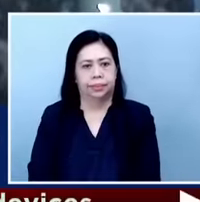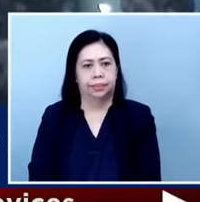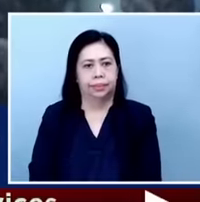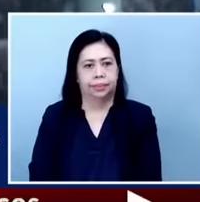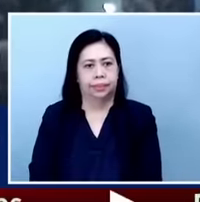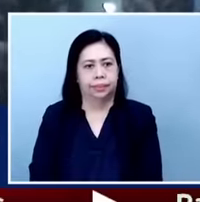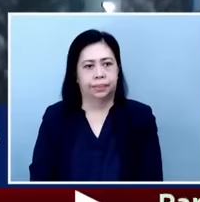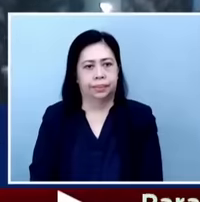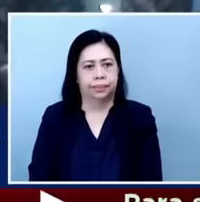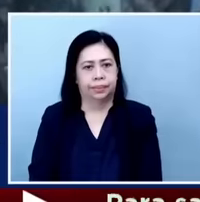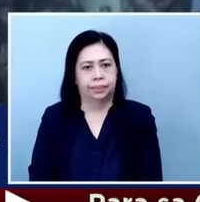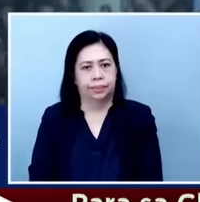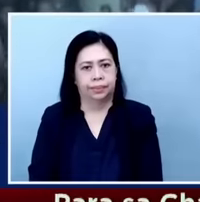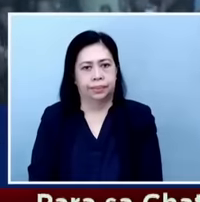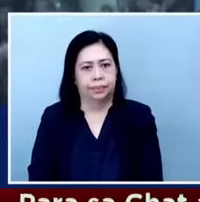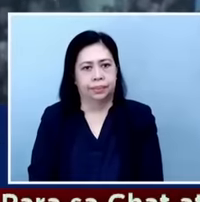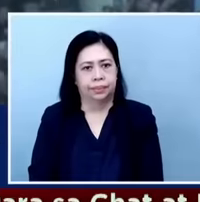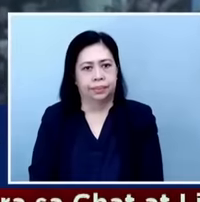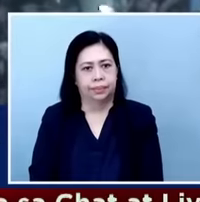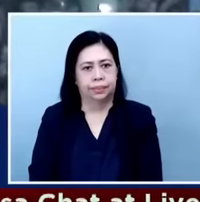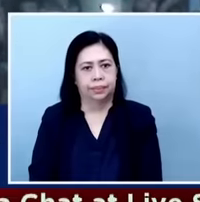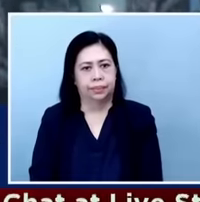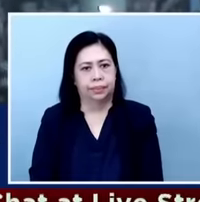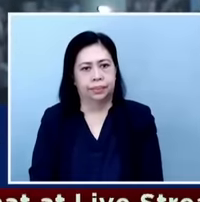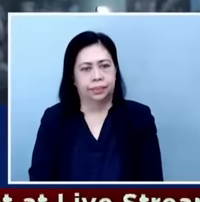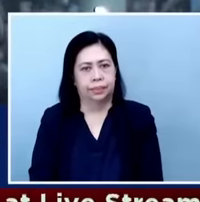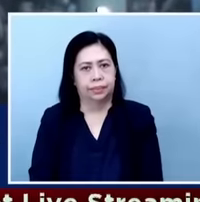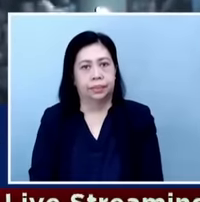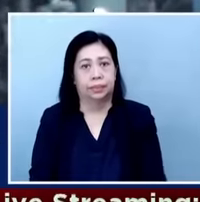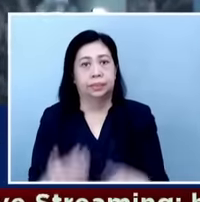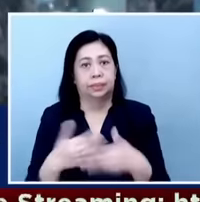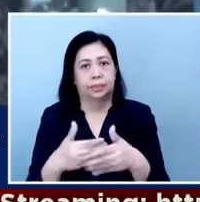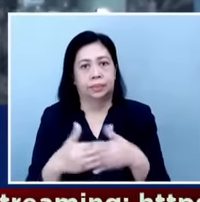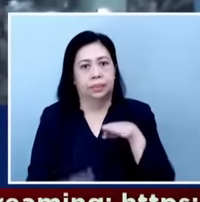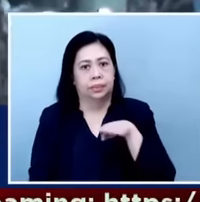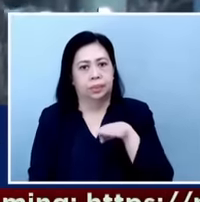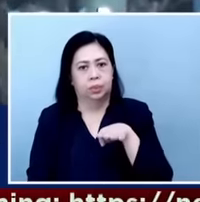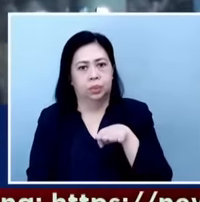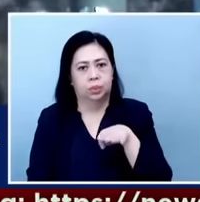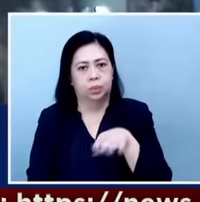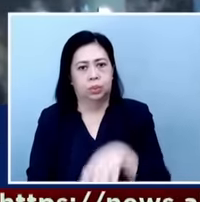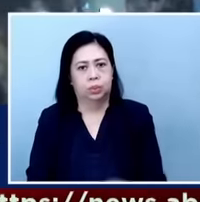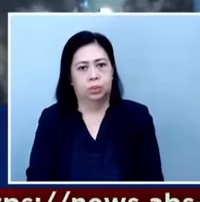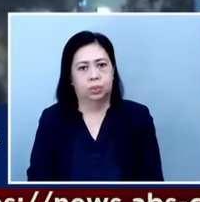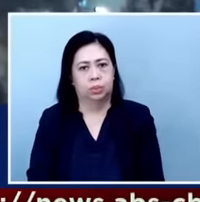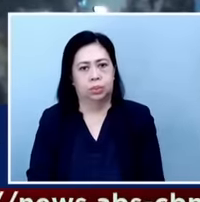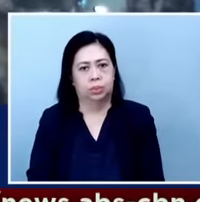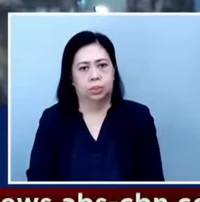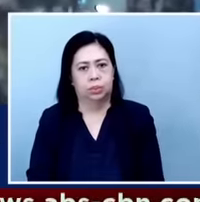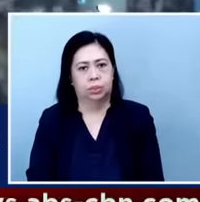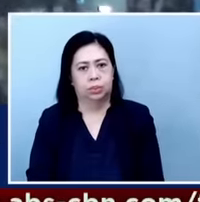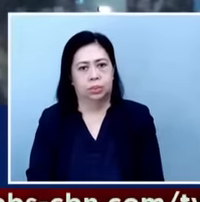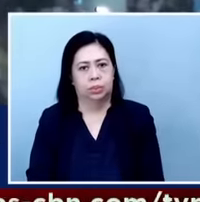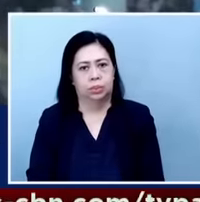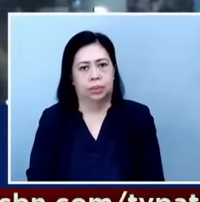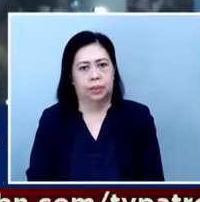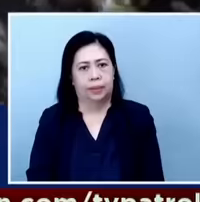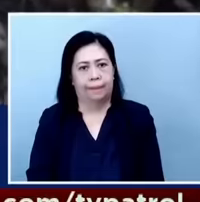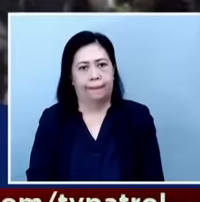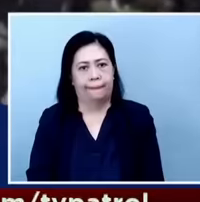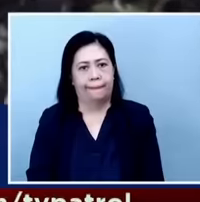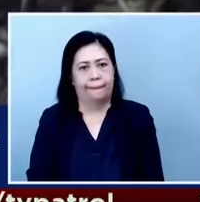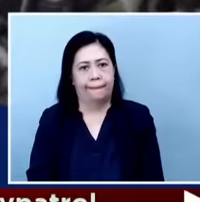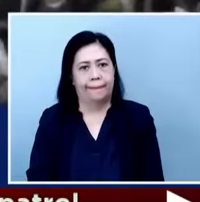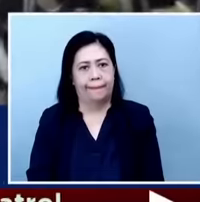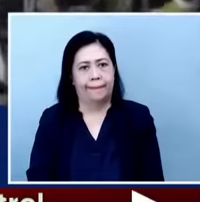Ayan na po, alam ko. Hindi gumagalaw. Ito na, gumagalaw na. Gumagalaw na uli.